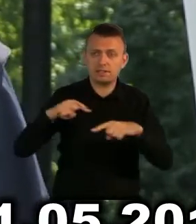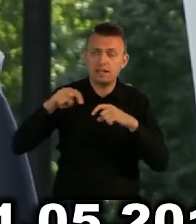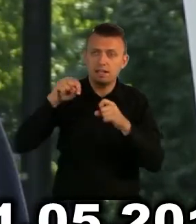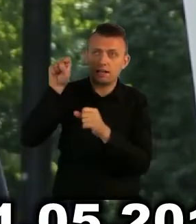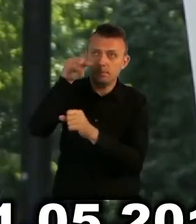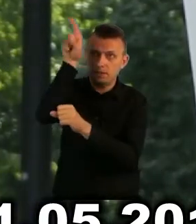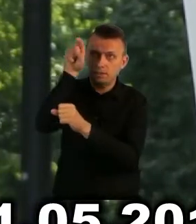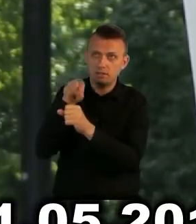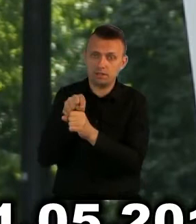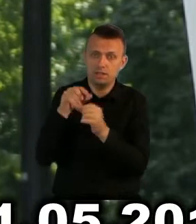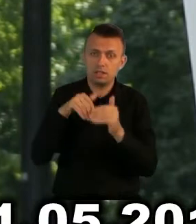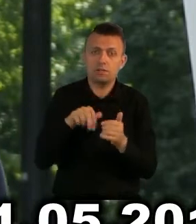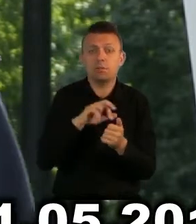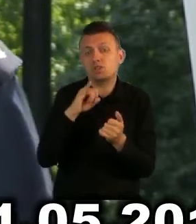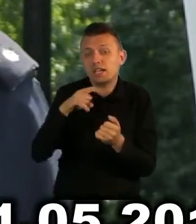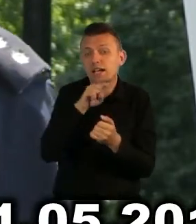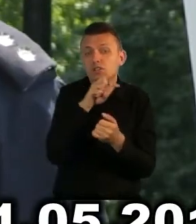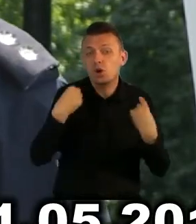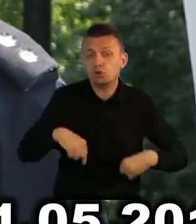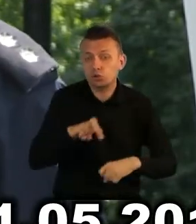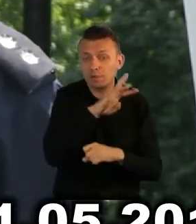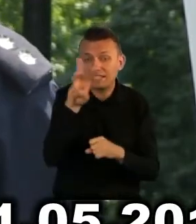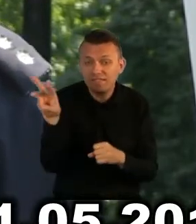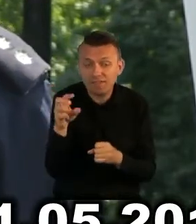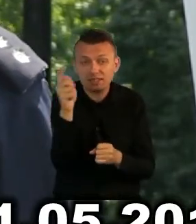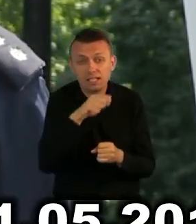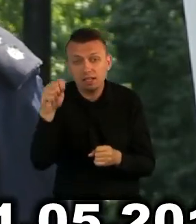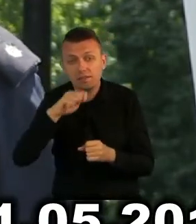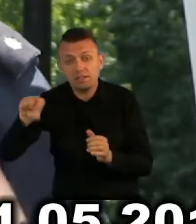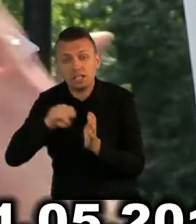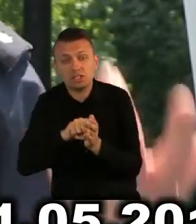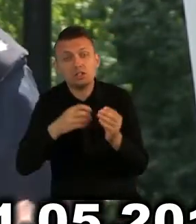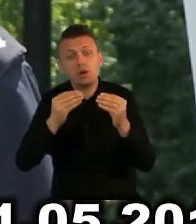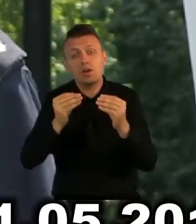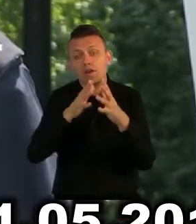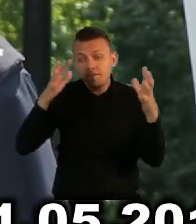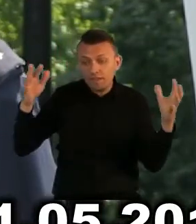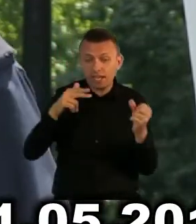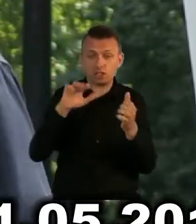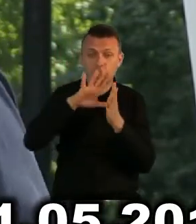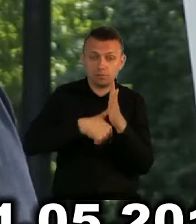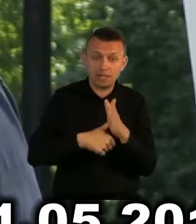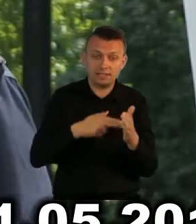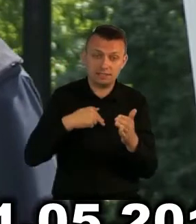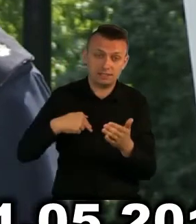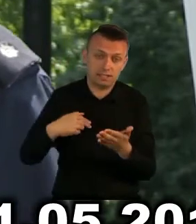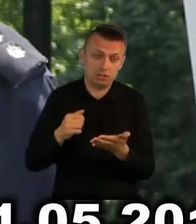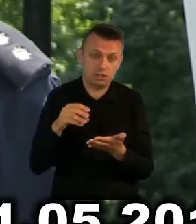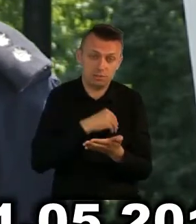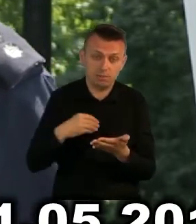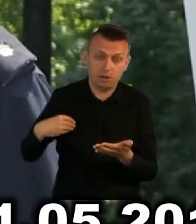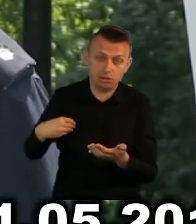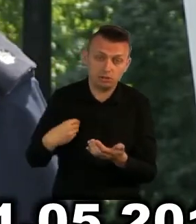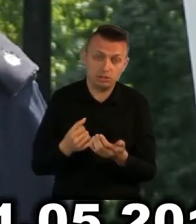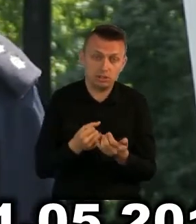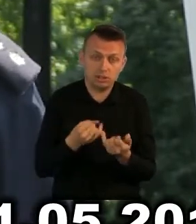a może ktoś z was jeszcze pojedzie do większych miast naszego, Polski naszej, albo jeszcze gdzieś indziej i zobaczy jeszcze,